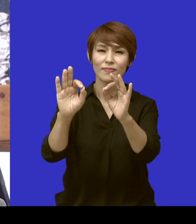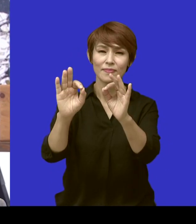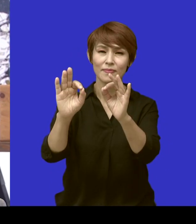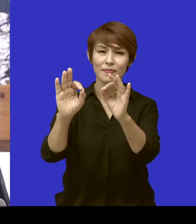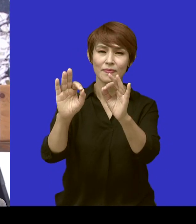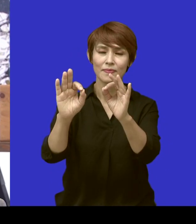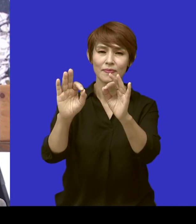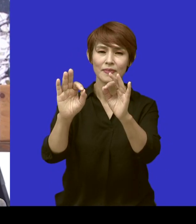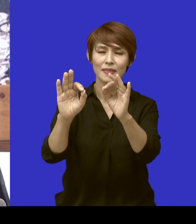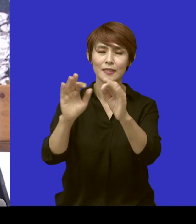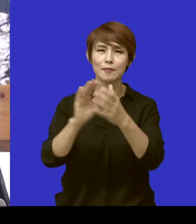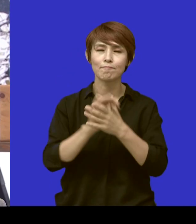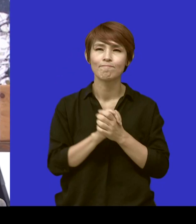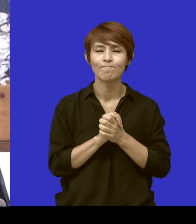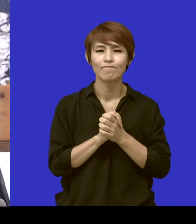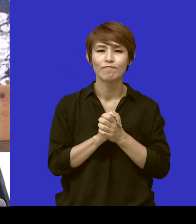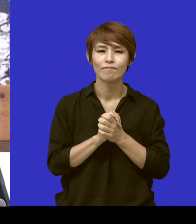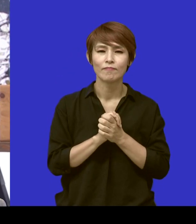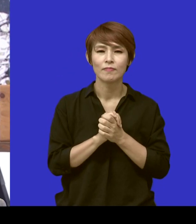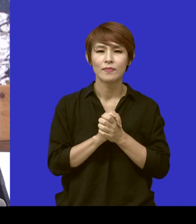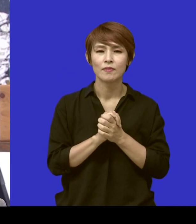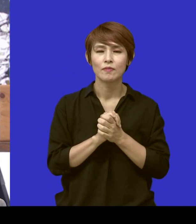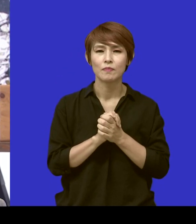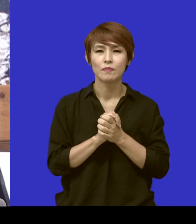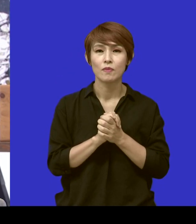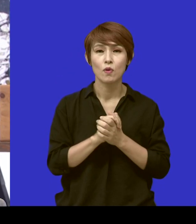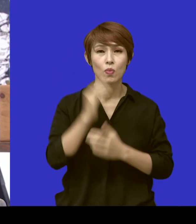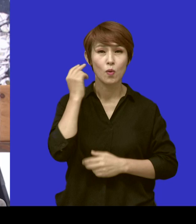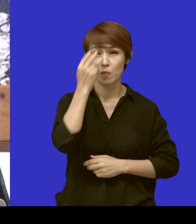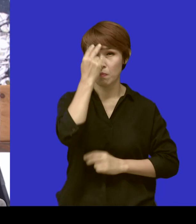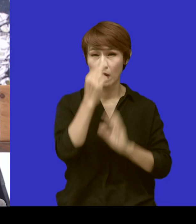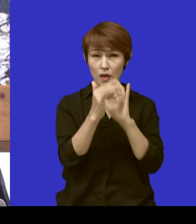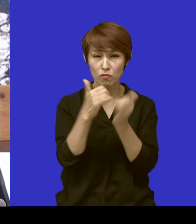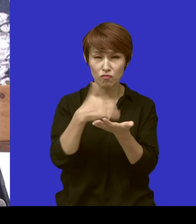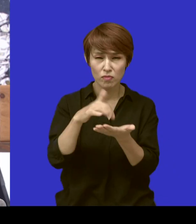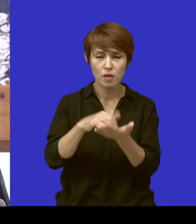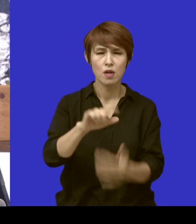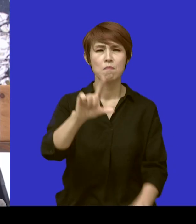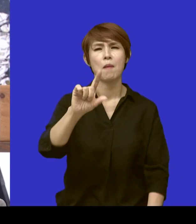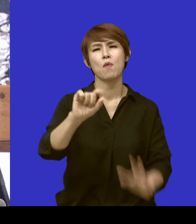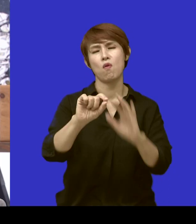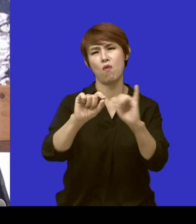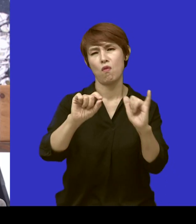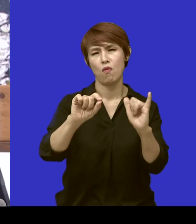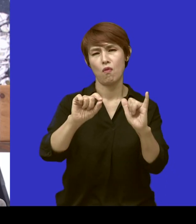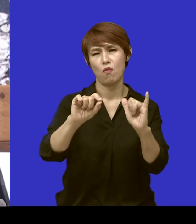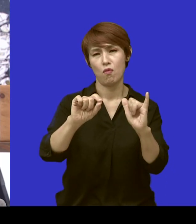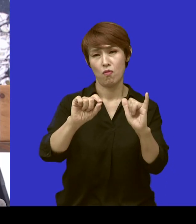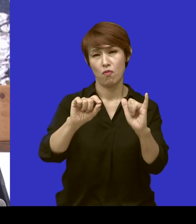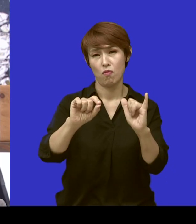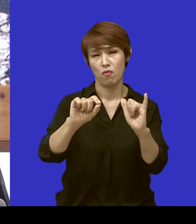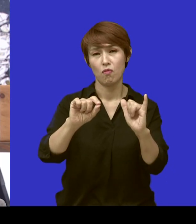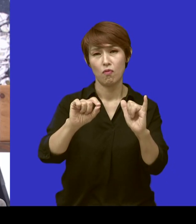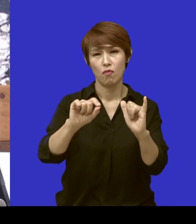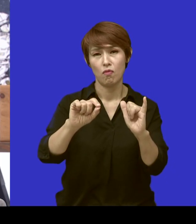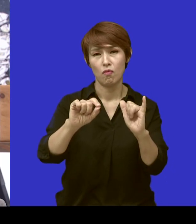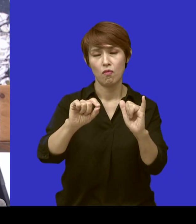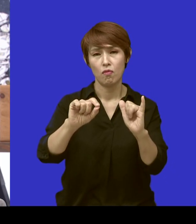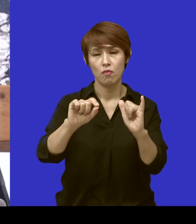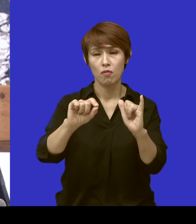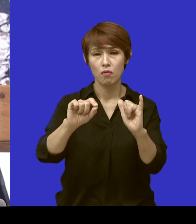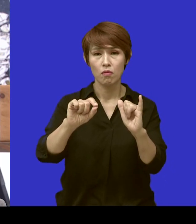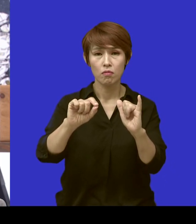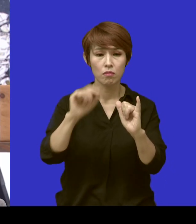그 얘기가 많이 와닿았어요. 1만 분이나 되시는 우리 농맹인 분들이 계시는데